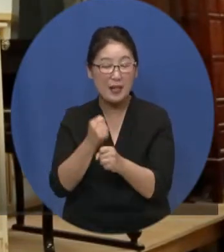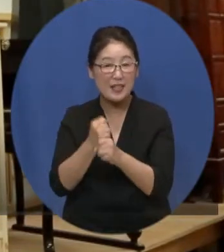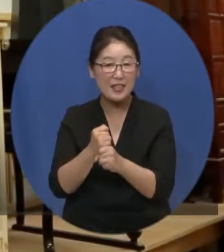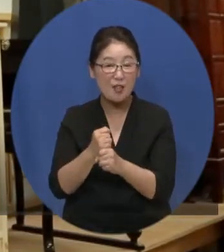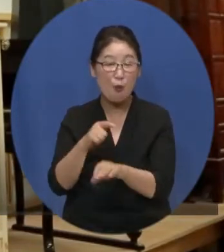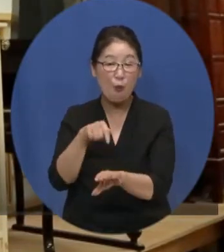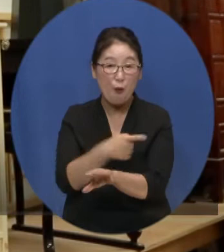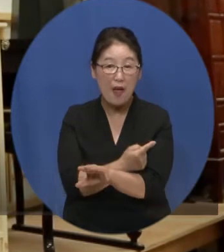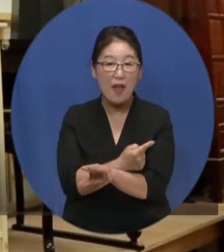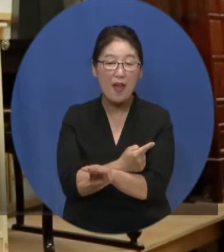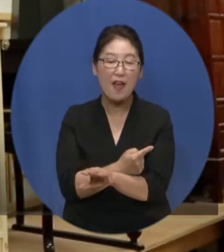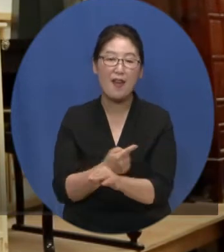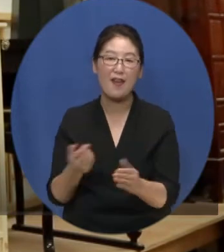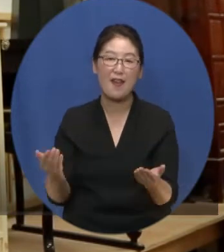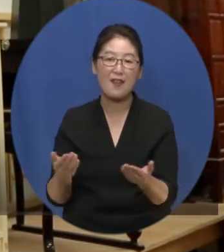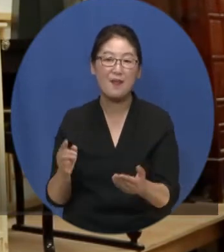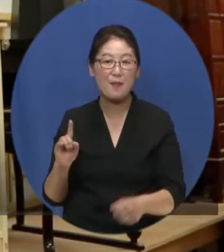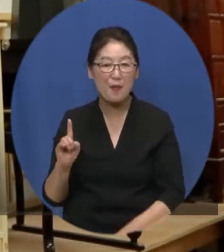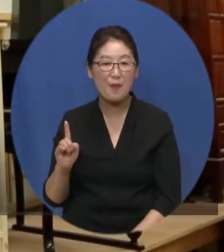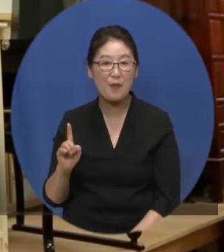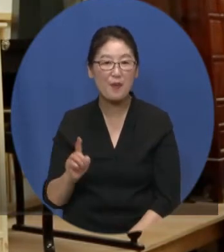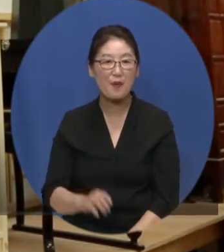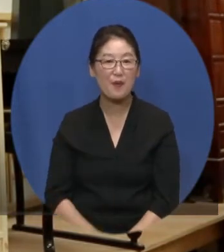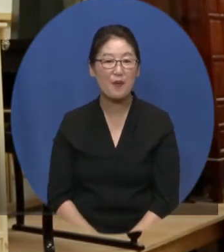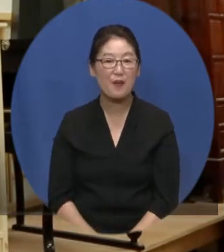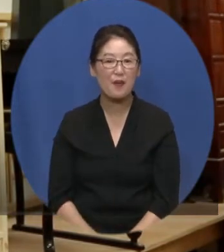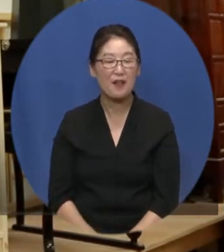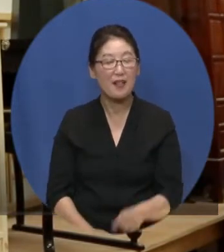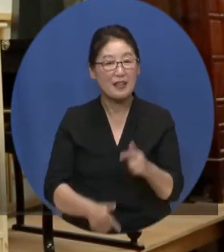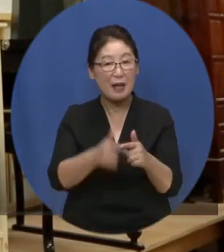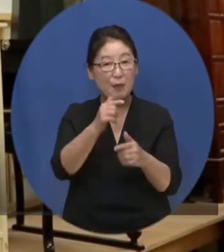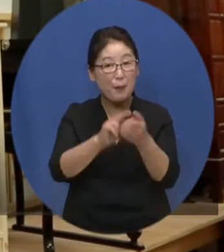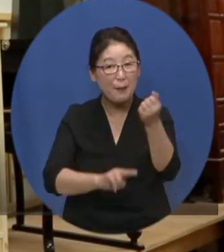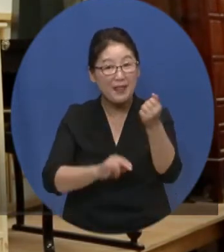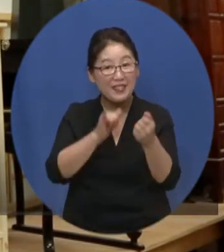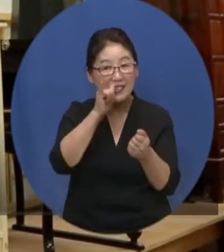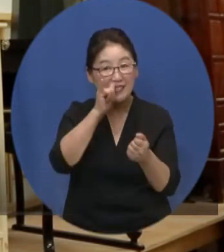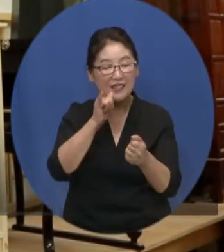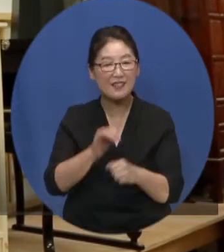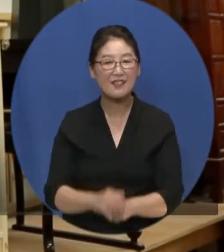으 아 나무 판매는